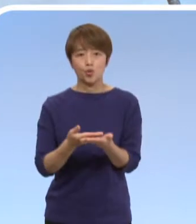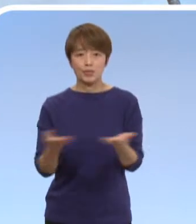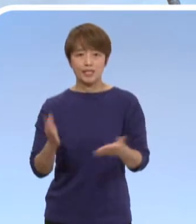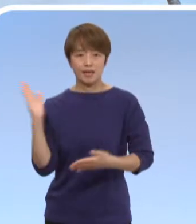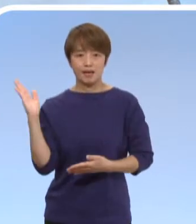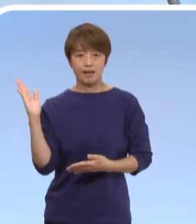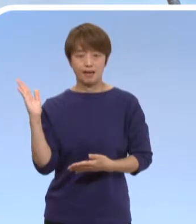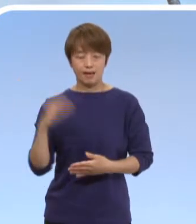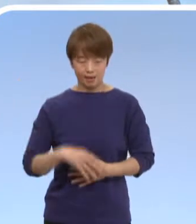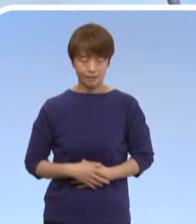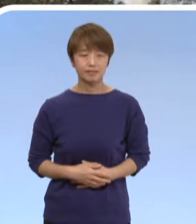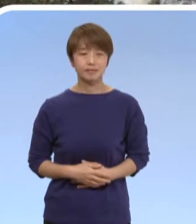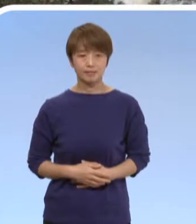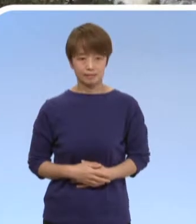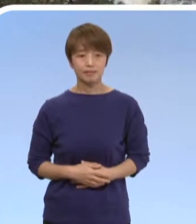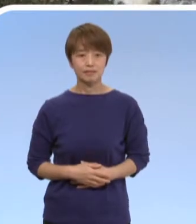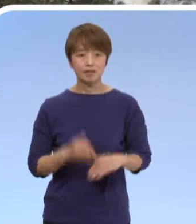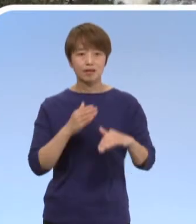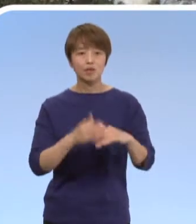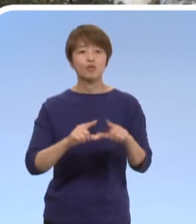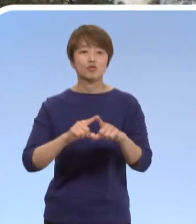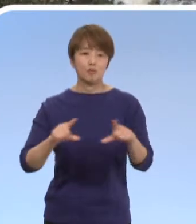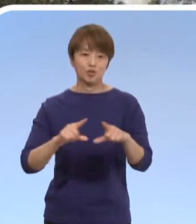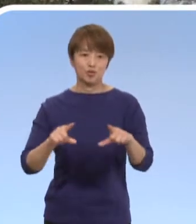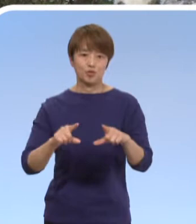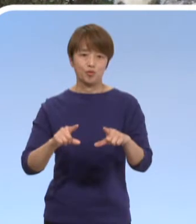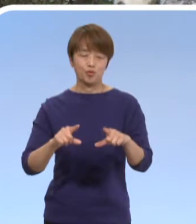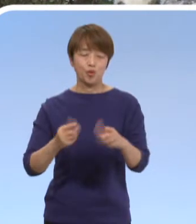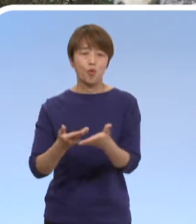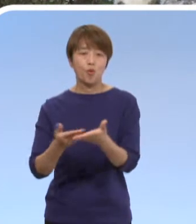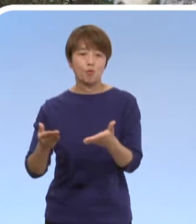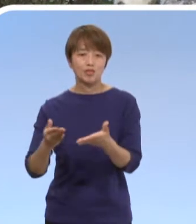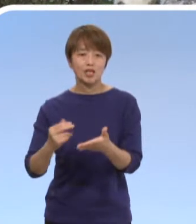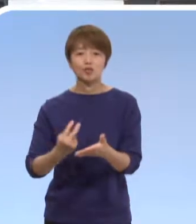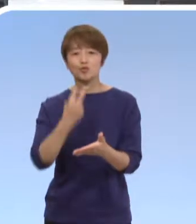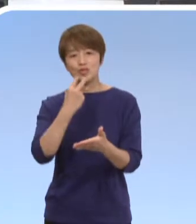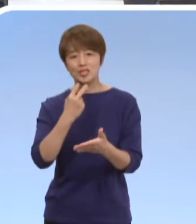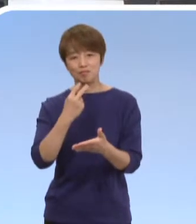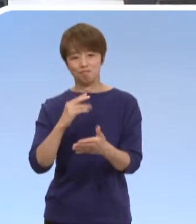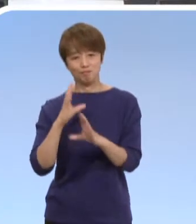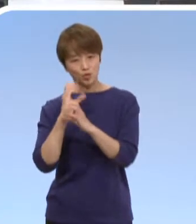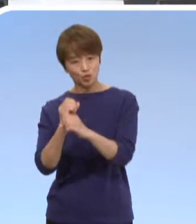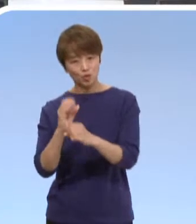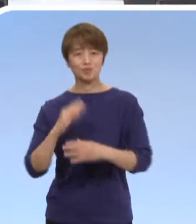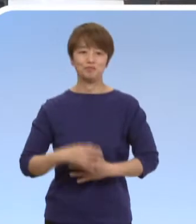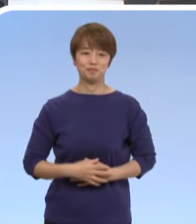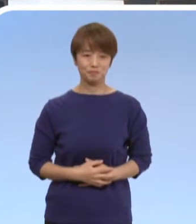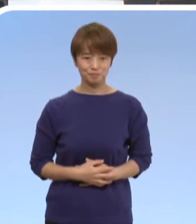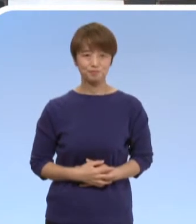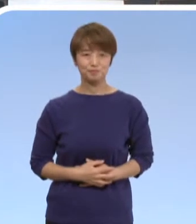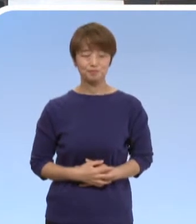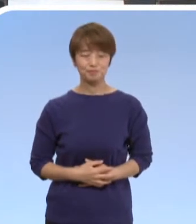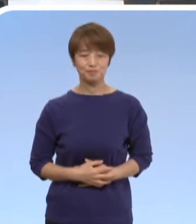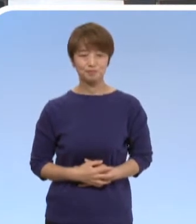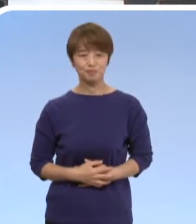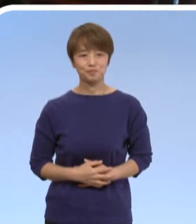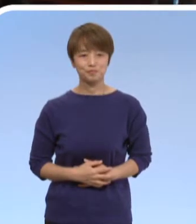&カフェ草月さんです。料理はもちろんですが立派な店構えにも注目です。